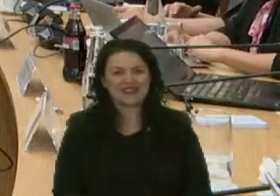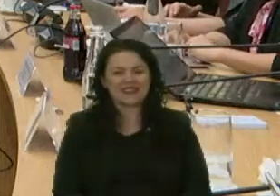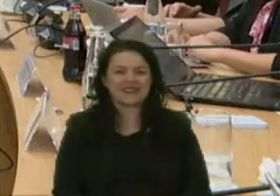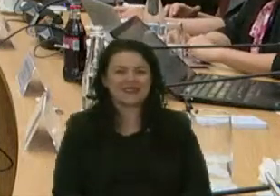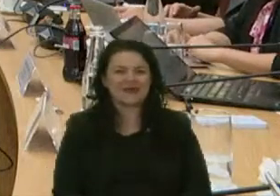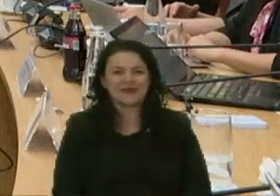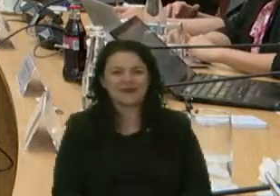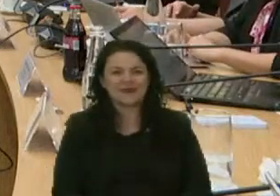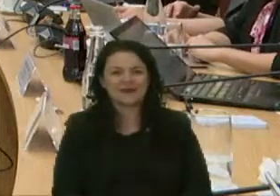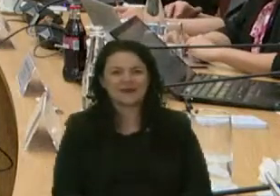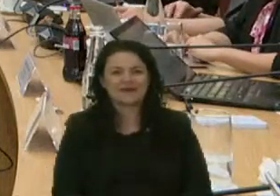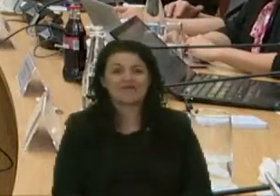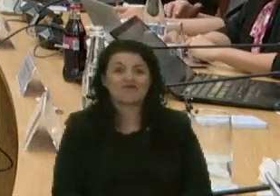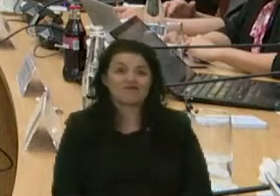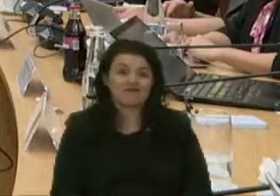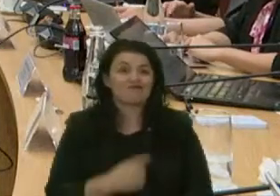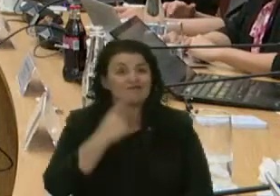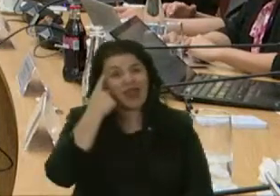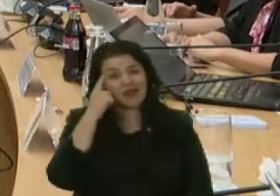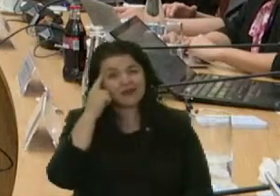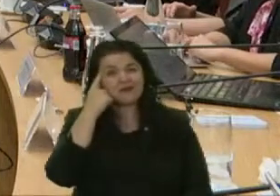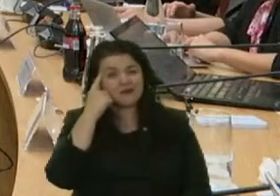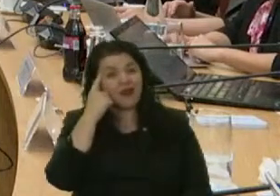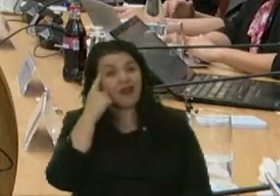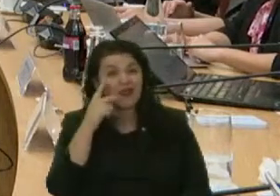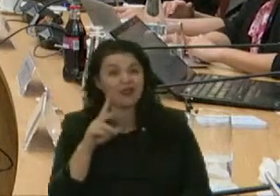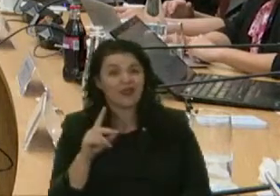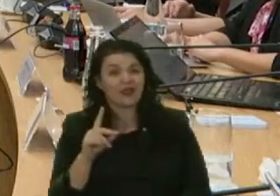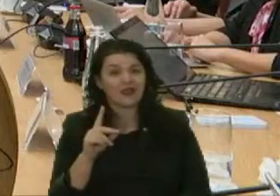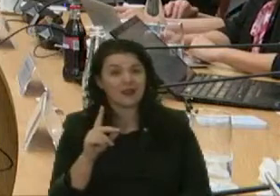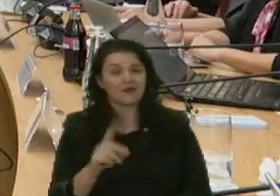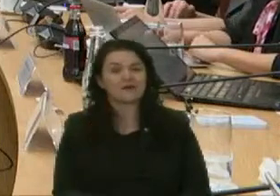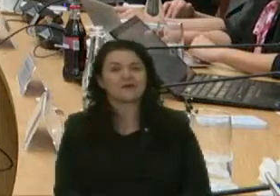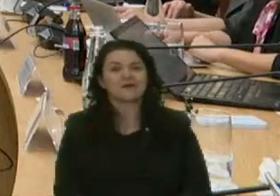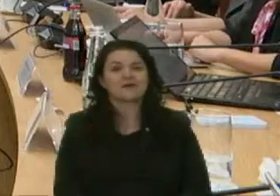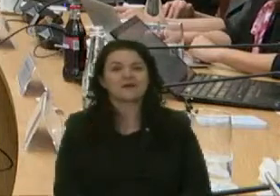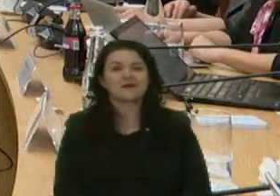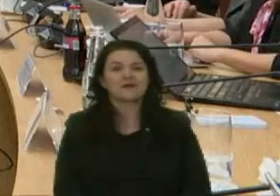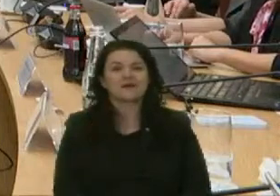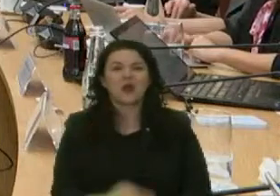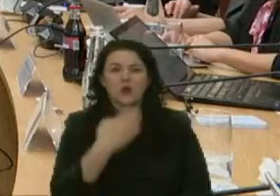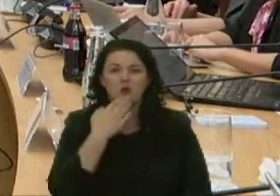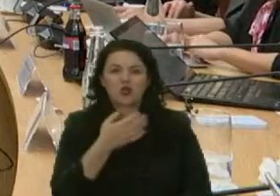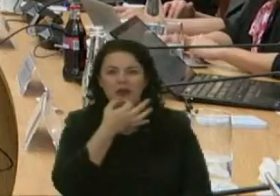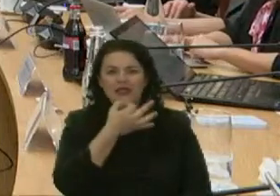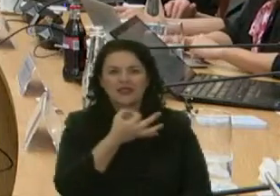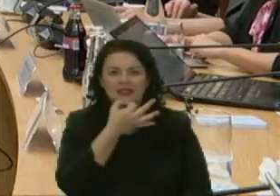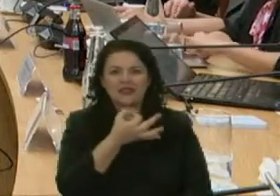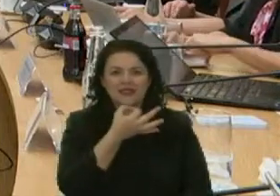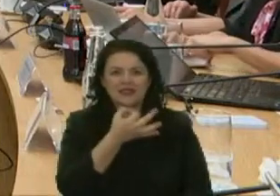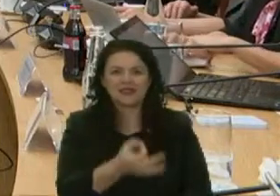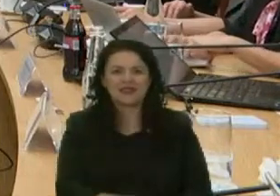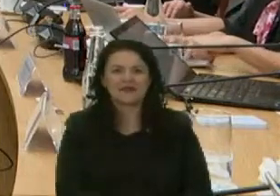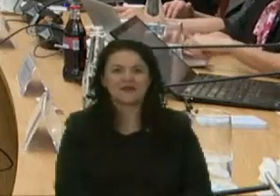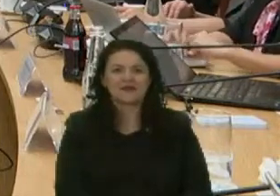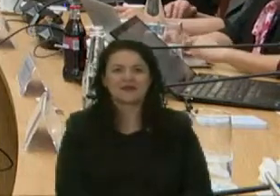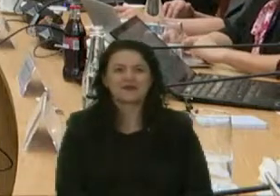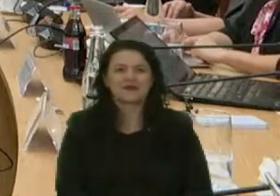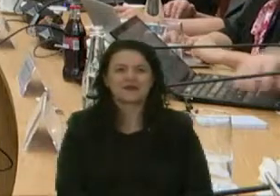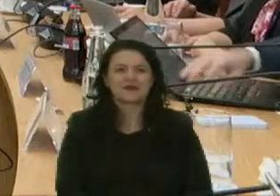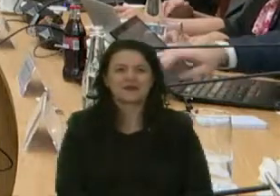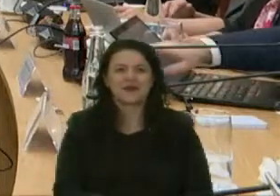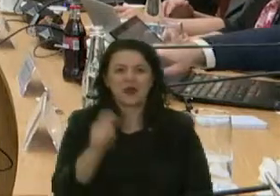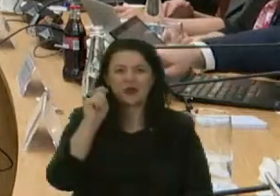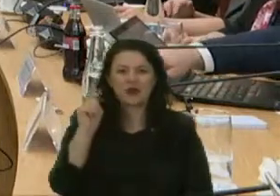tânăr chestie de reflecție metafizică așa Mulțumesc pentru intervenție supun la vot proiectul numărul